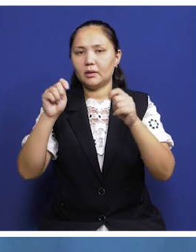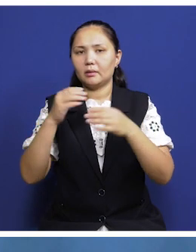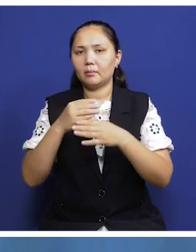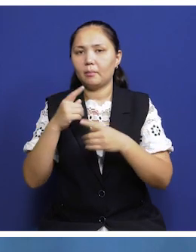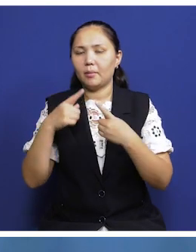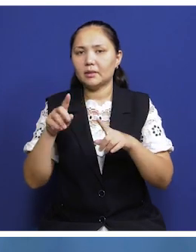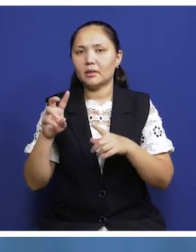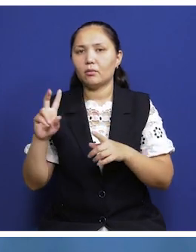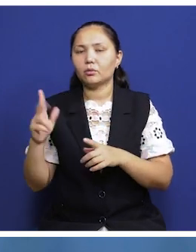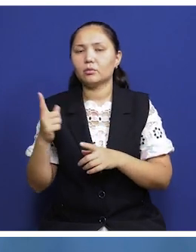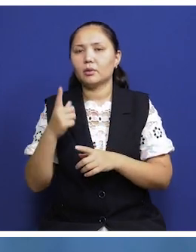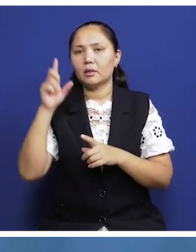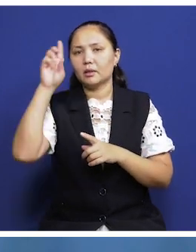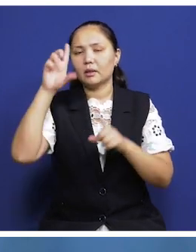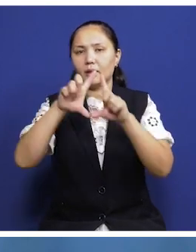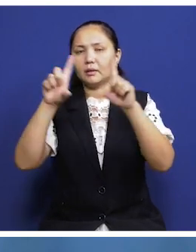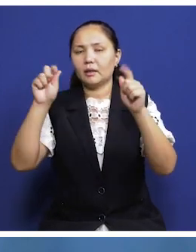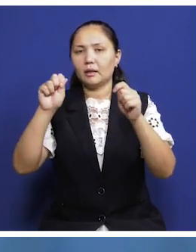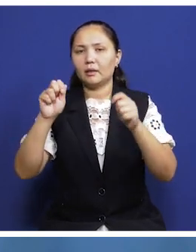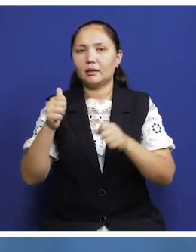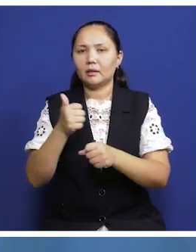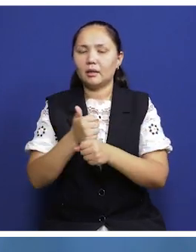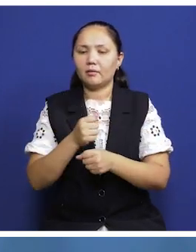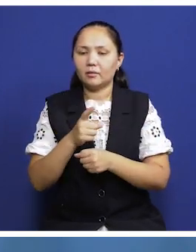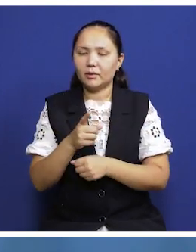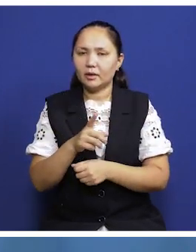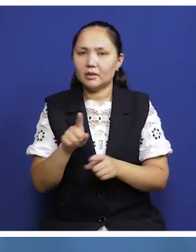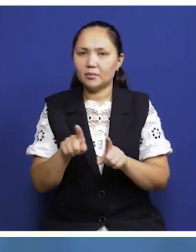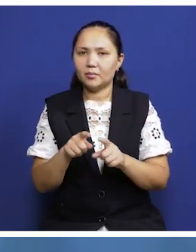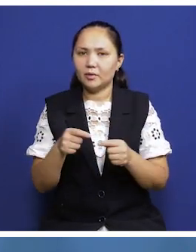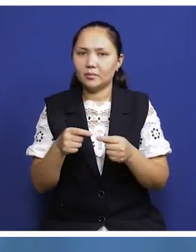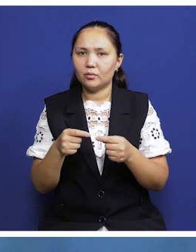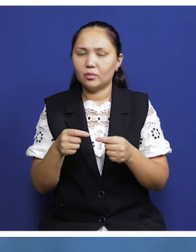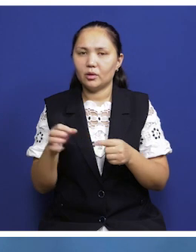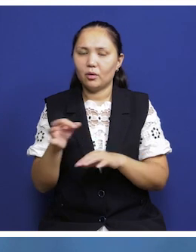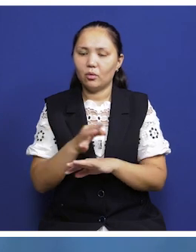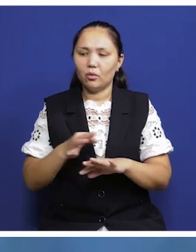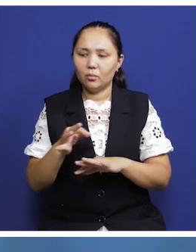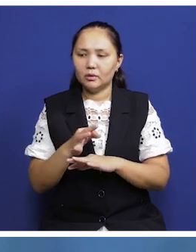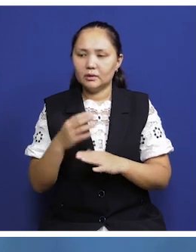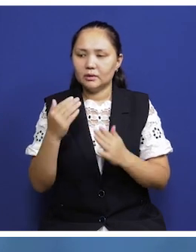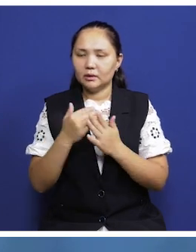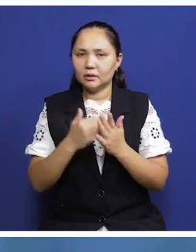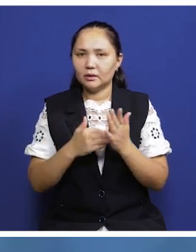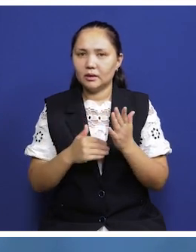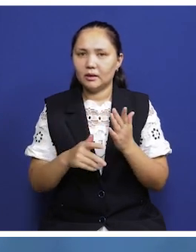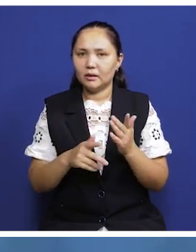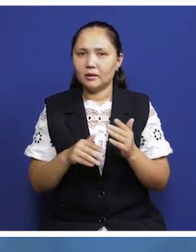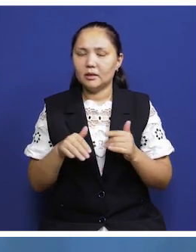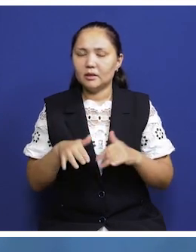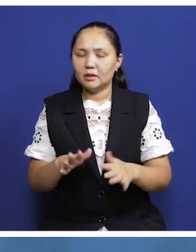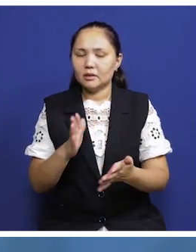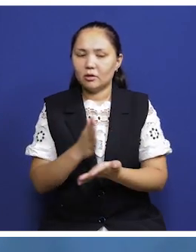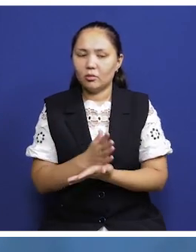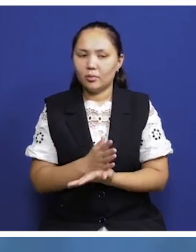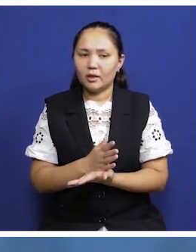дейінгі мекемелер жұмыс жасайды. Мемлекет басшысының арнайы тапсырмасымен бізде облысымызда және бір жоба іске асырылды, жайлы мектеп деген. Жайлы мектеп